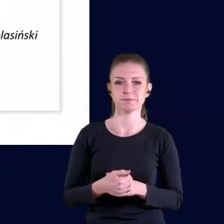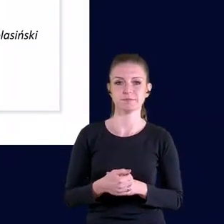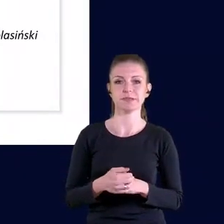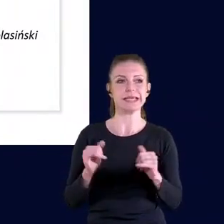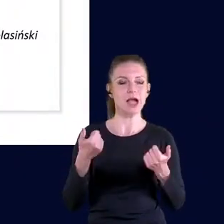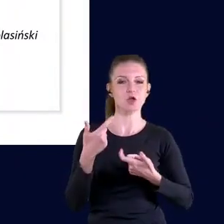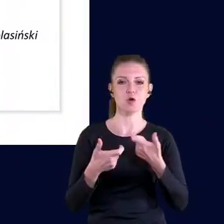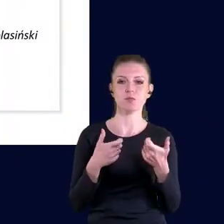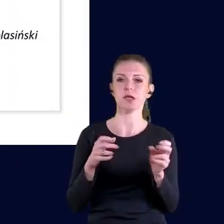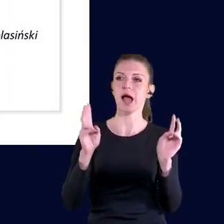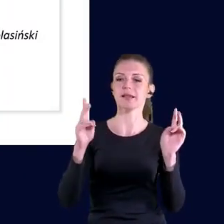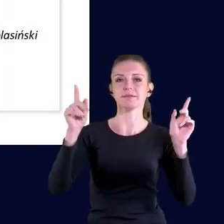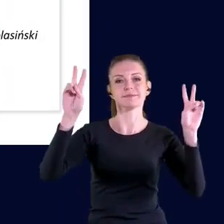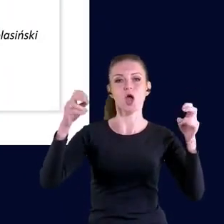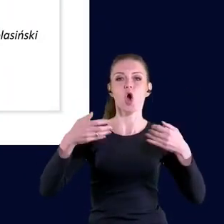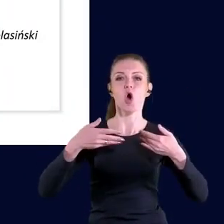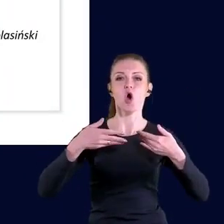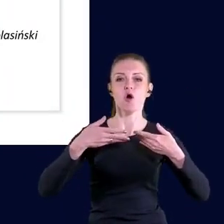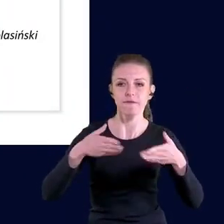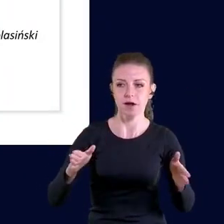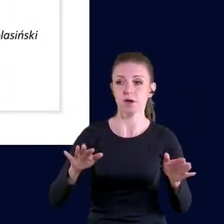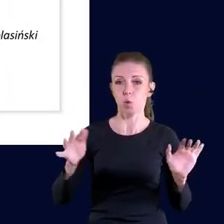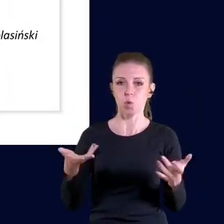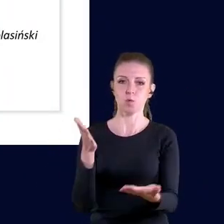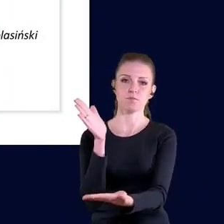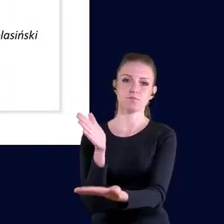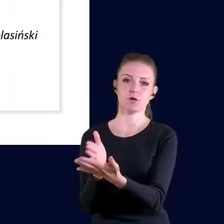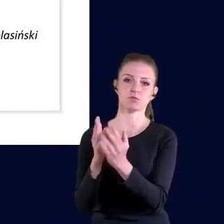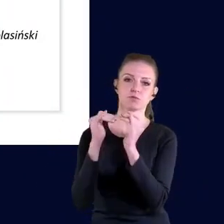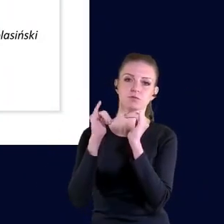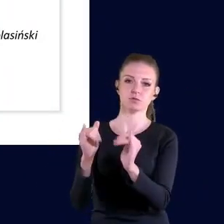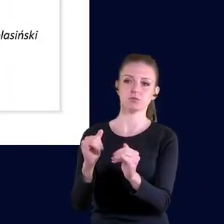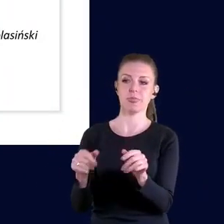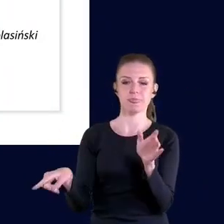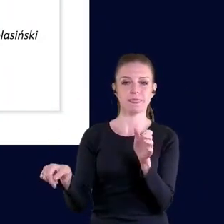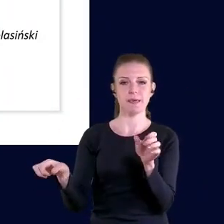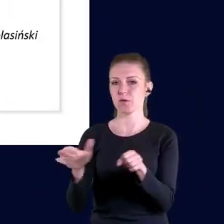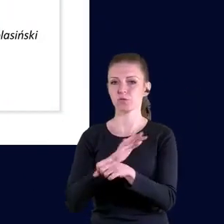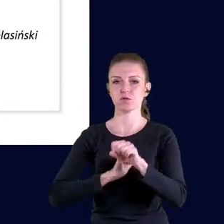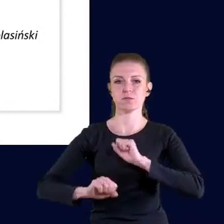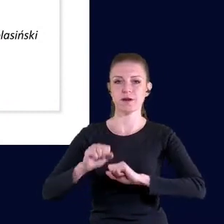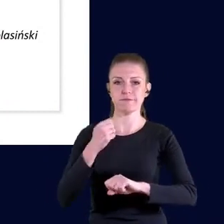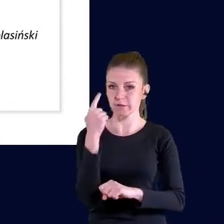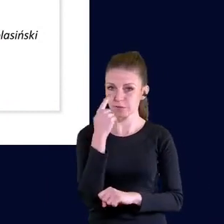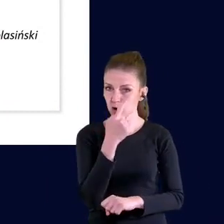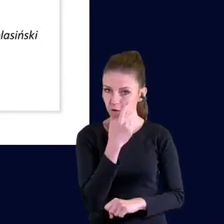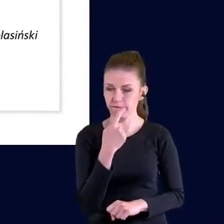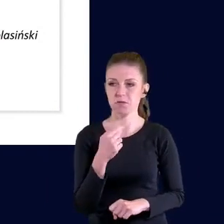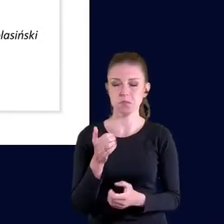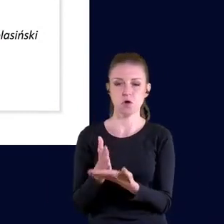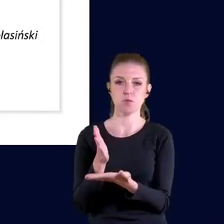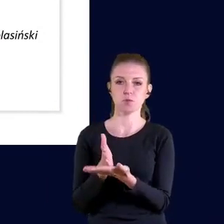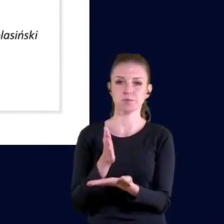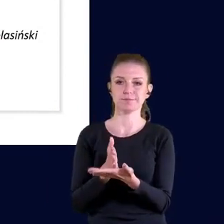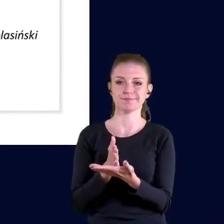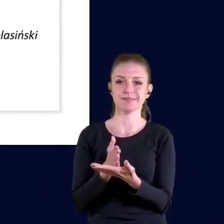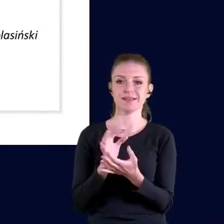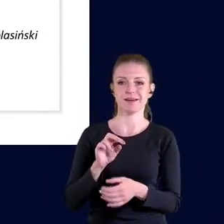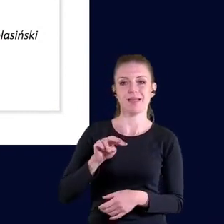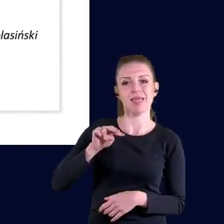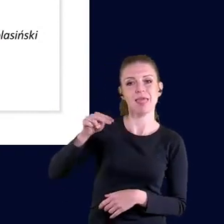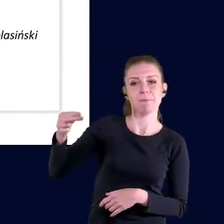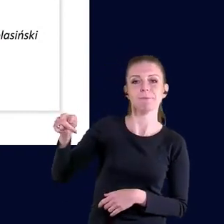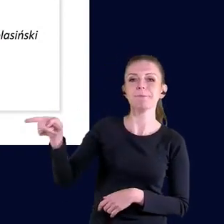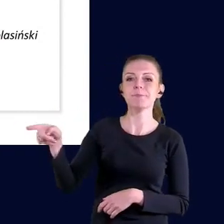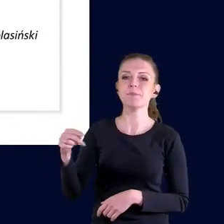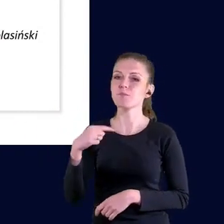się otwarty dla wszystkich czyli dostępny dla osób z niepełnosprawnościami również bardzo chciałbym prosić w tej chwili o przyjęcie pałeczki Katarzyna który która